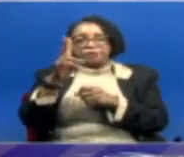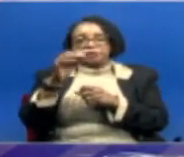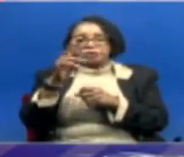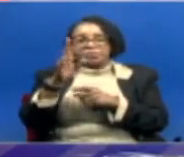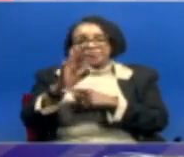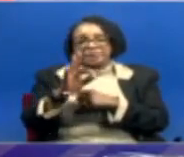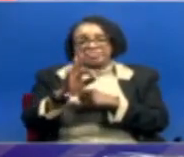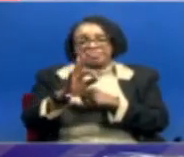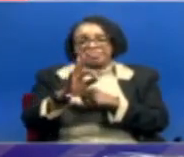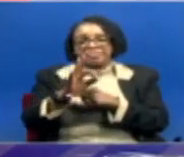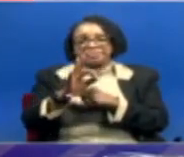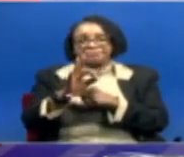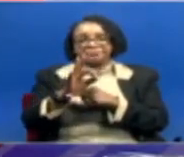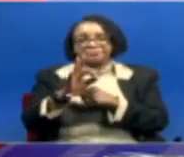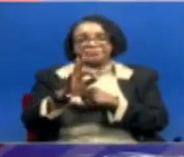202 na kil lai nait